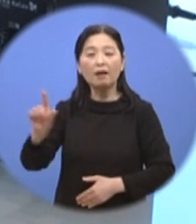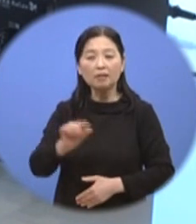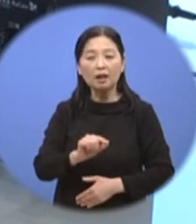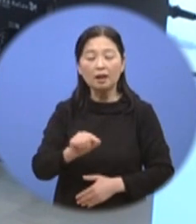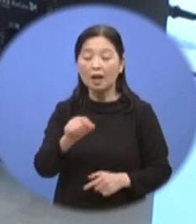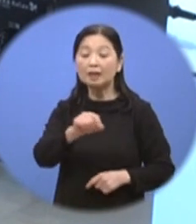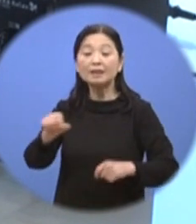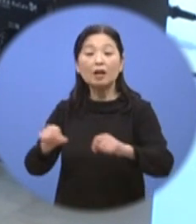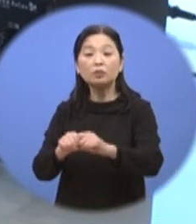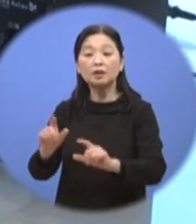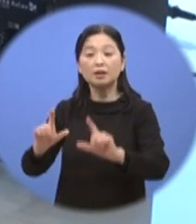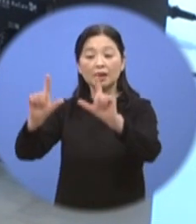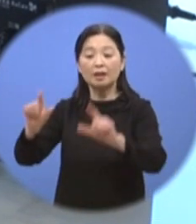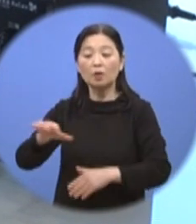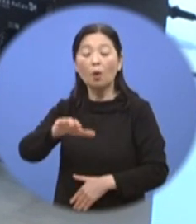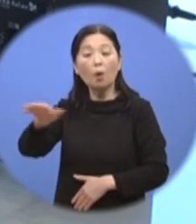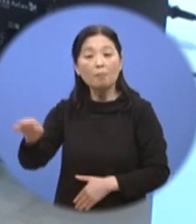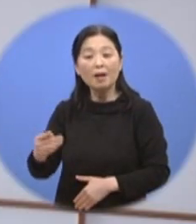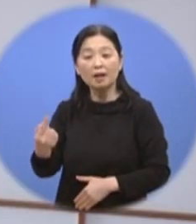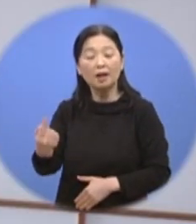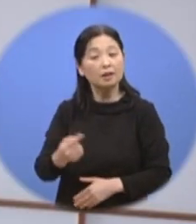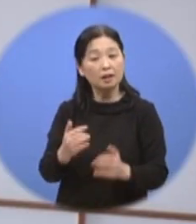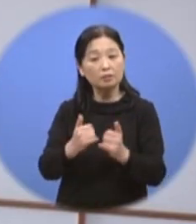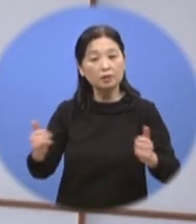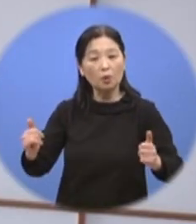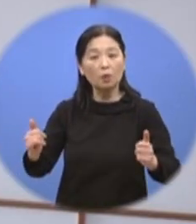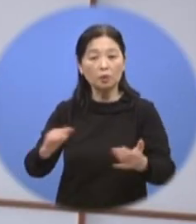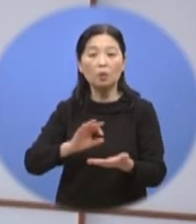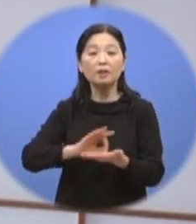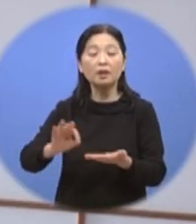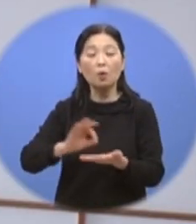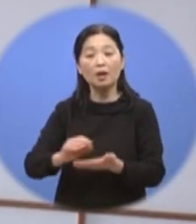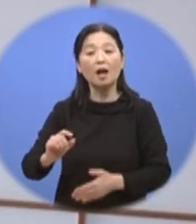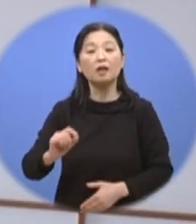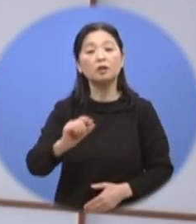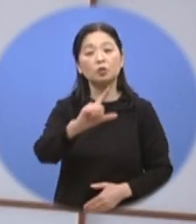ーケーションで訪れる人の利用が増えているということです。